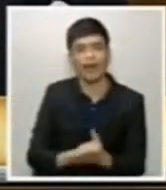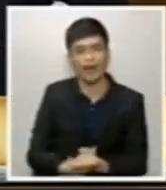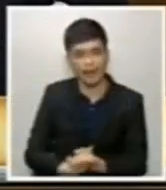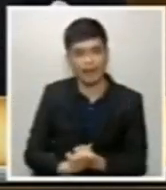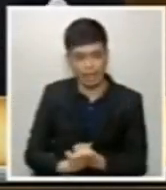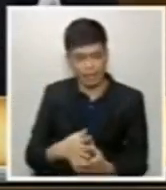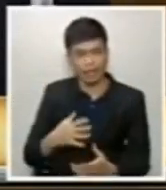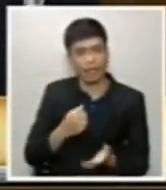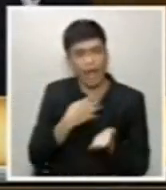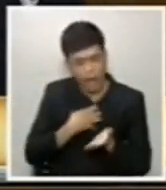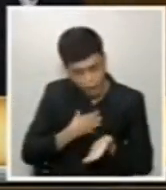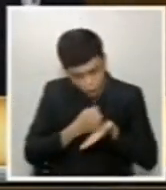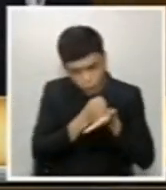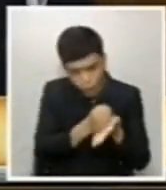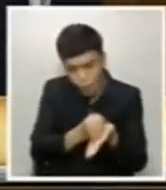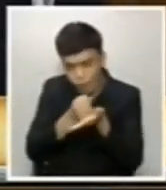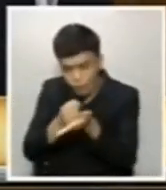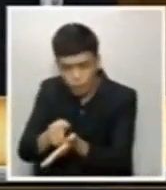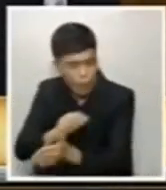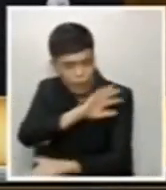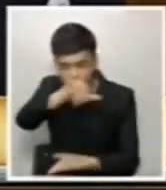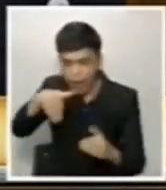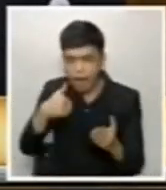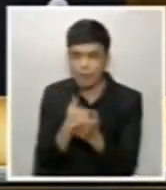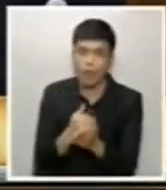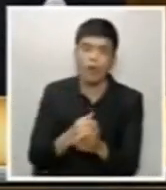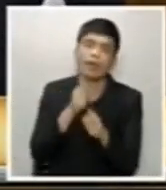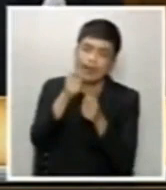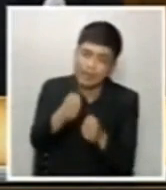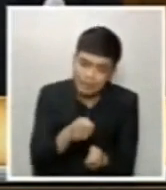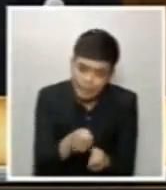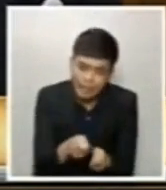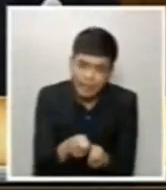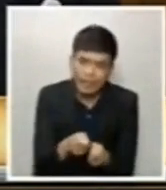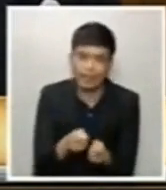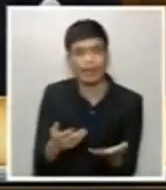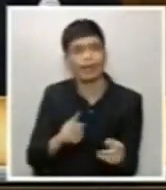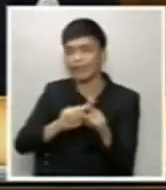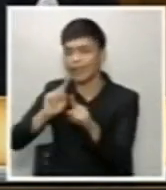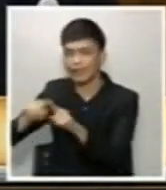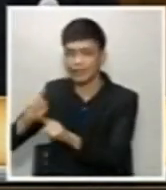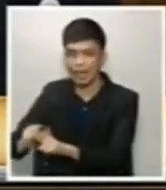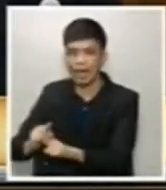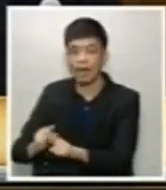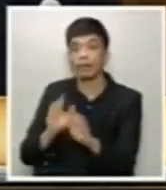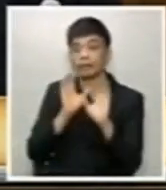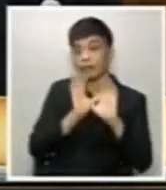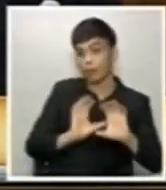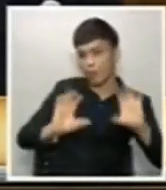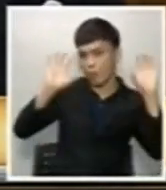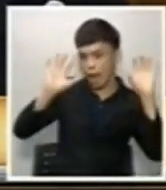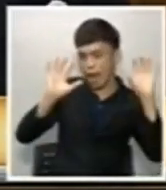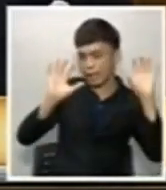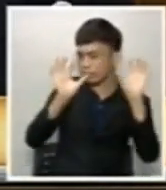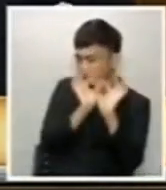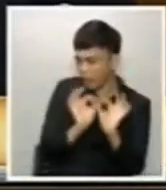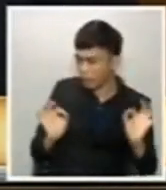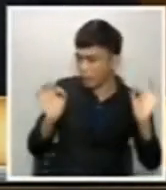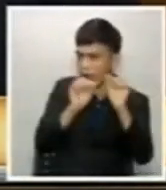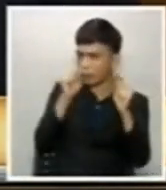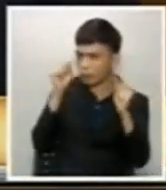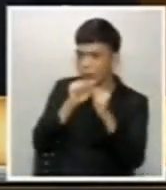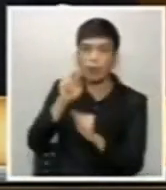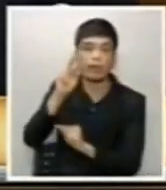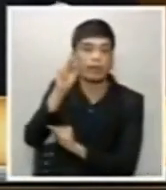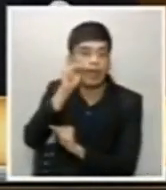นไม่ว่าจะพี่น้องในภาคการเกษตรนะครับโดยเฉพาะอย่างยิ่งนะครับรัฐบาลได้เน้นในส่วนของน้ำอุปโภคบริโภค